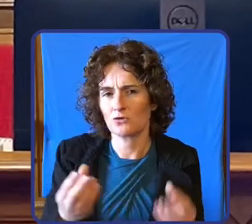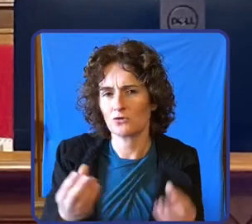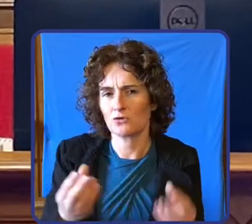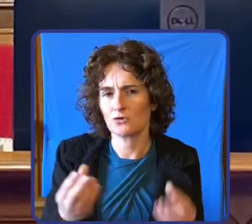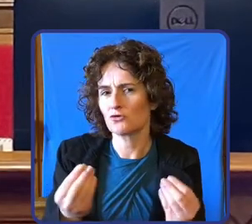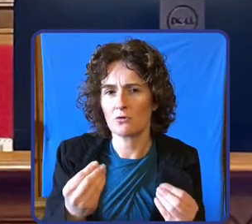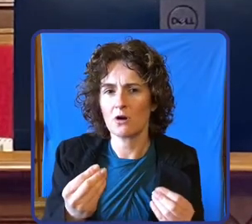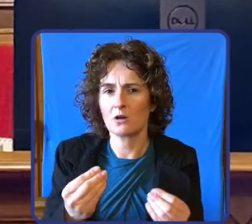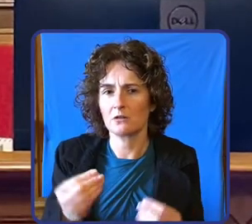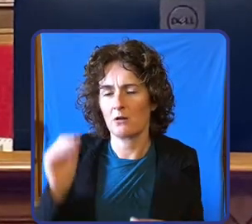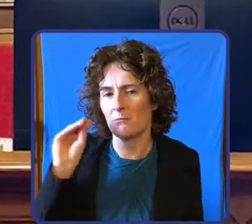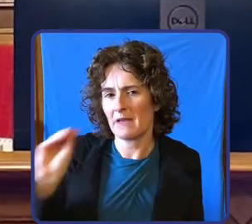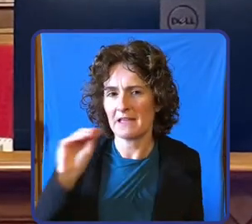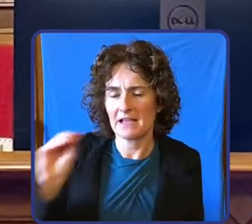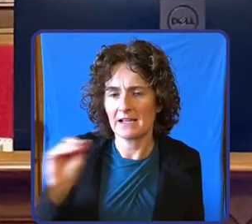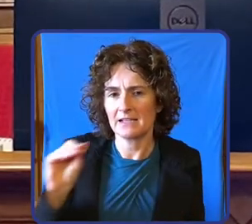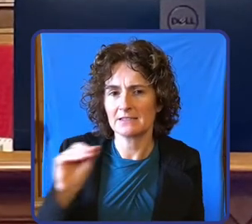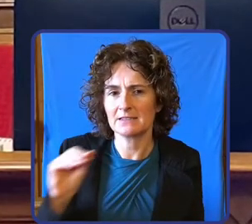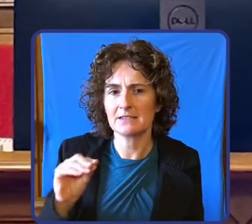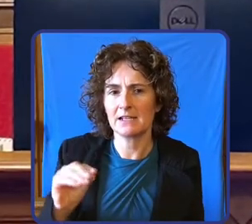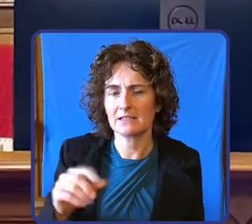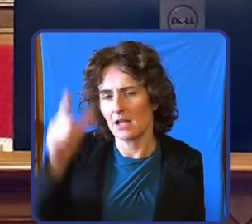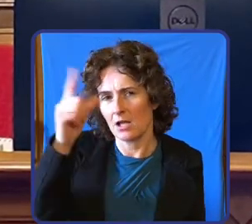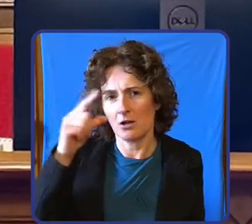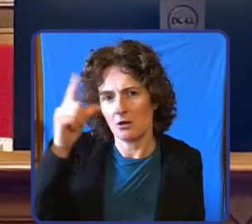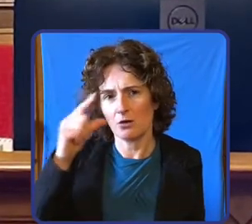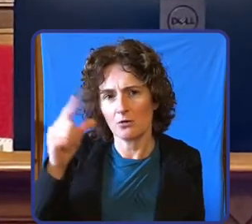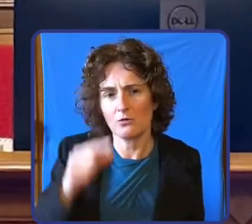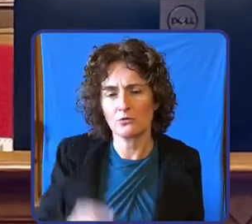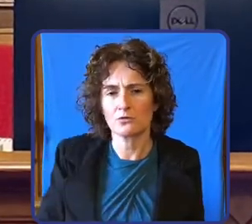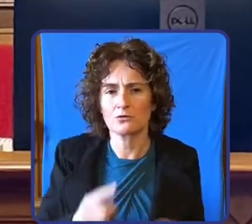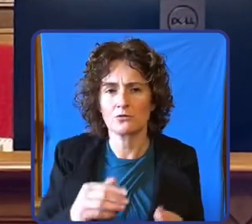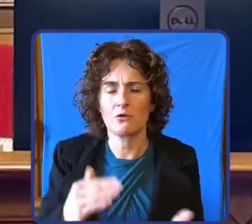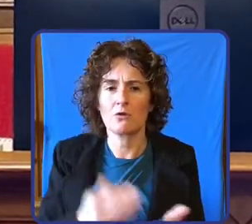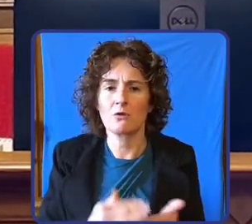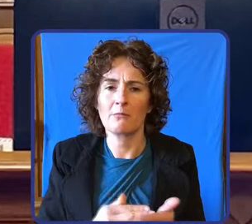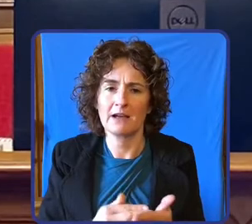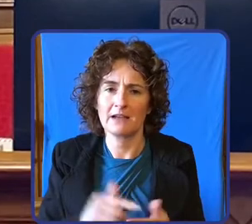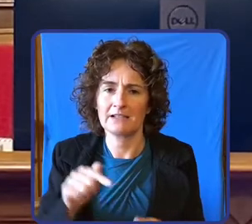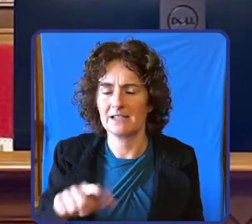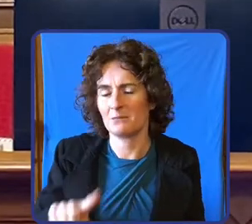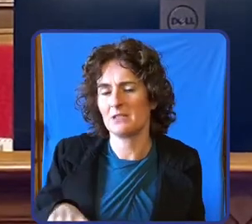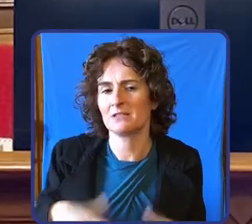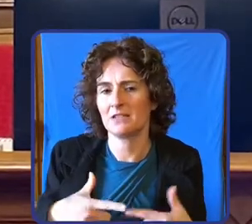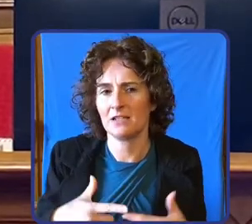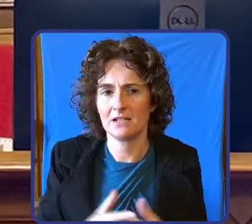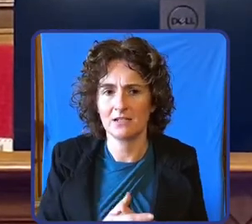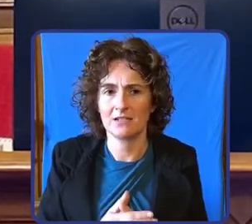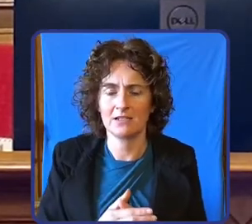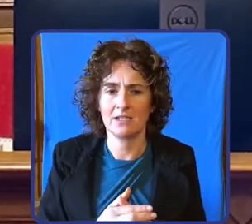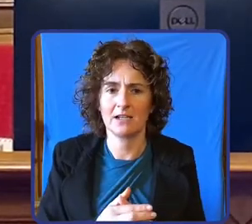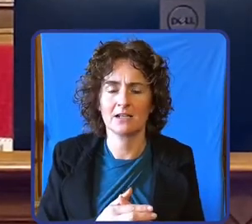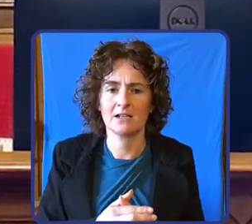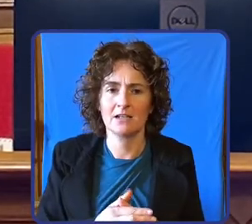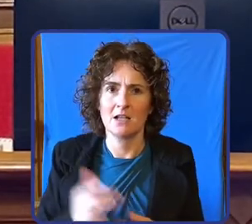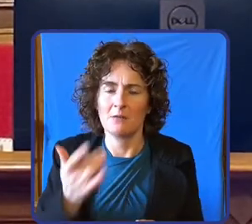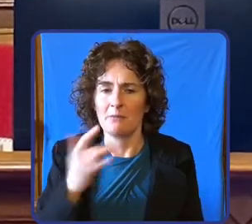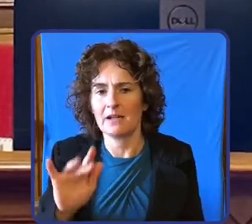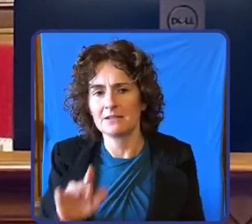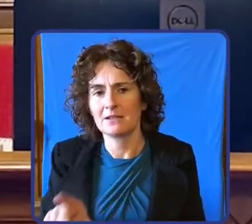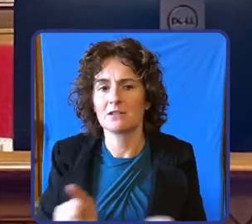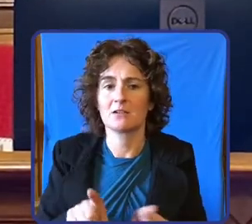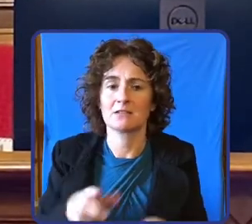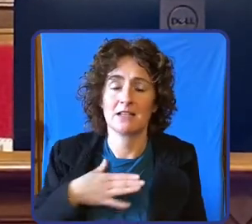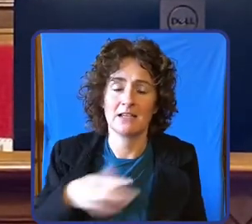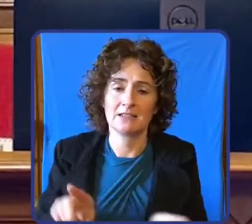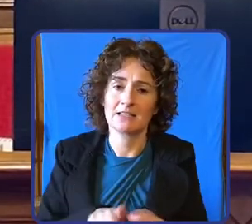él. Tehát itt van a hivatalos lakcíme, például a húgom most Ausztriában lakik, de itt van a bejelentett lakcíme. Tehát, hogyha ezt is figyelembe veszük, akkor